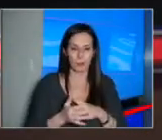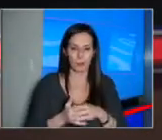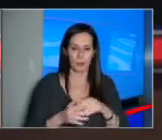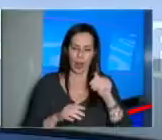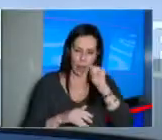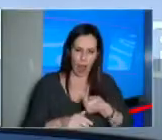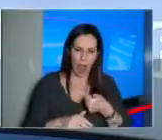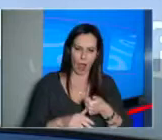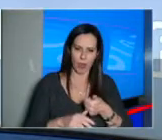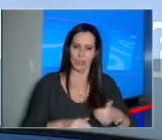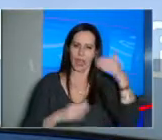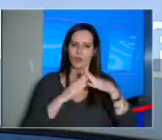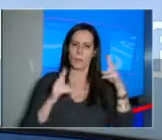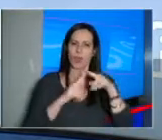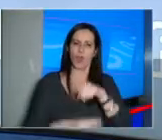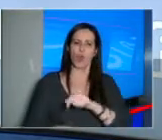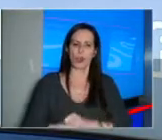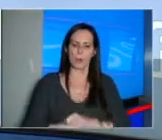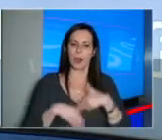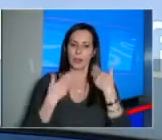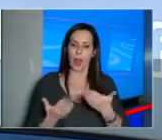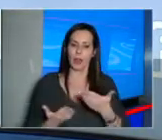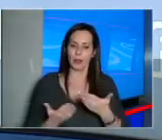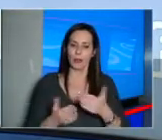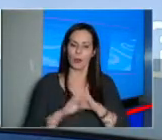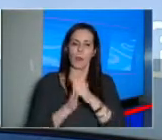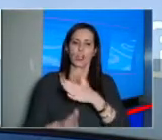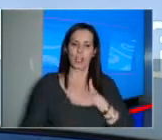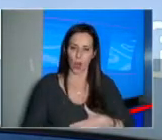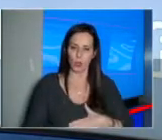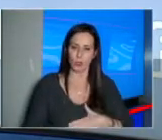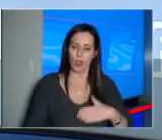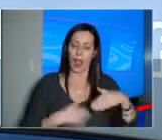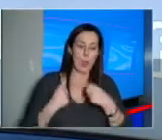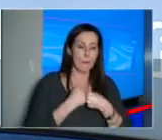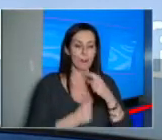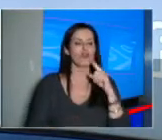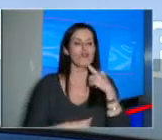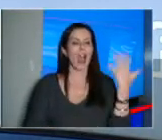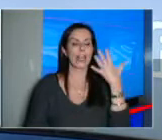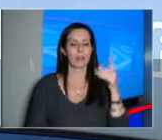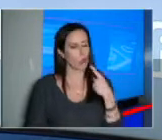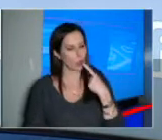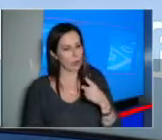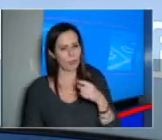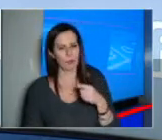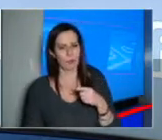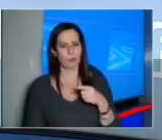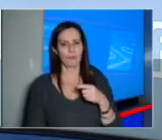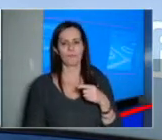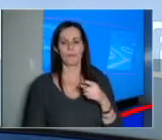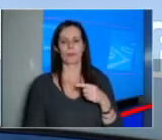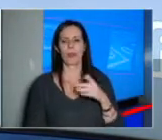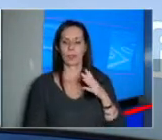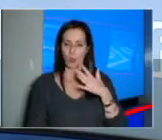קרה? יום אחרי זה שר השיכון הגיע לפגוש אותם, נתן להם פחות או יותר כל מה שהם רצו. אחרי מאבק של שנים. זאת אומרת שאת לא אני בעצם... אני רוצה ללמוד